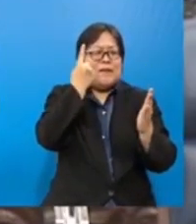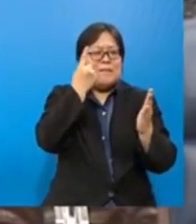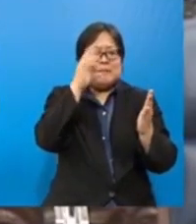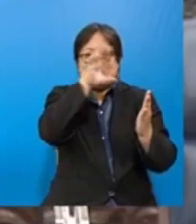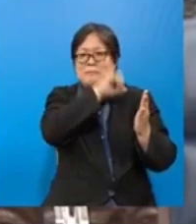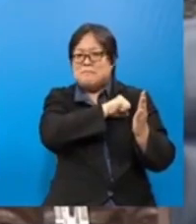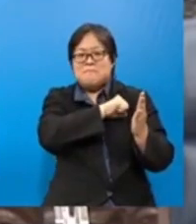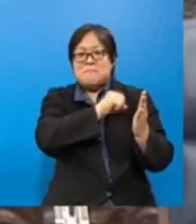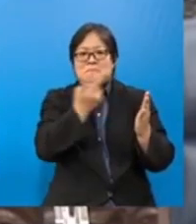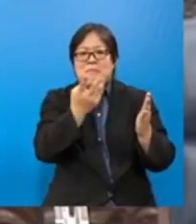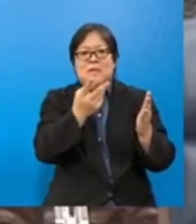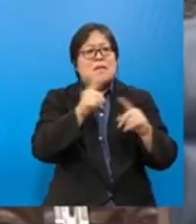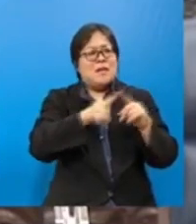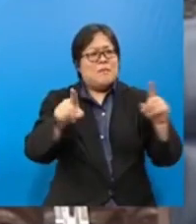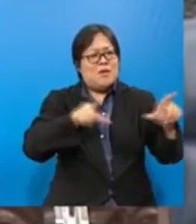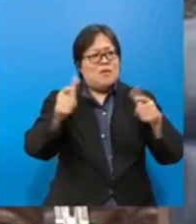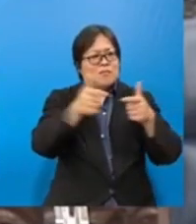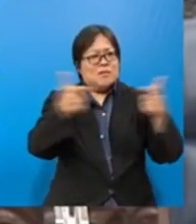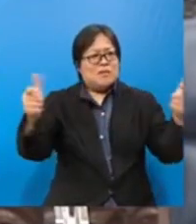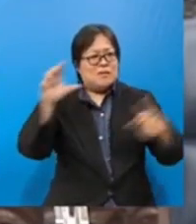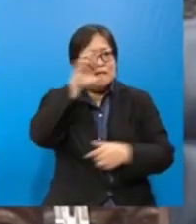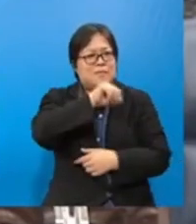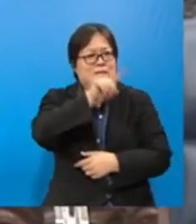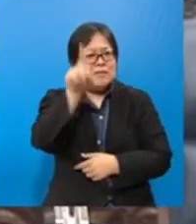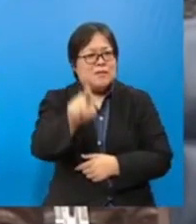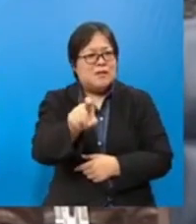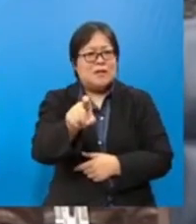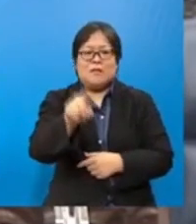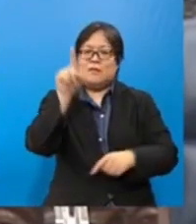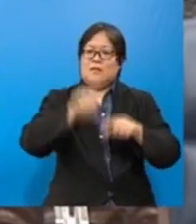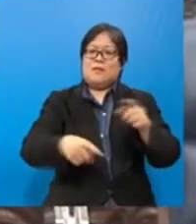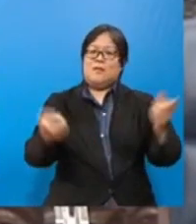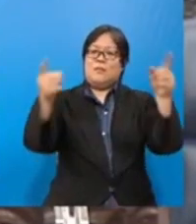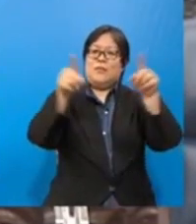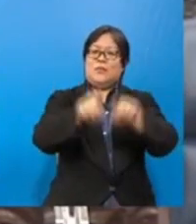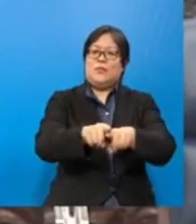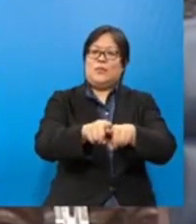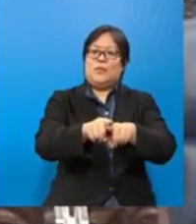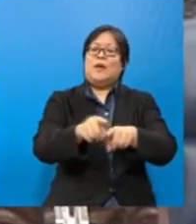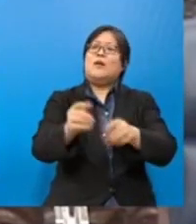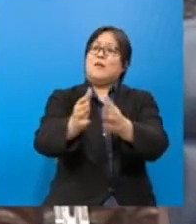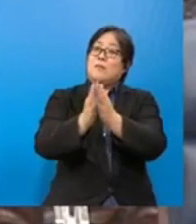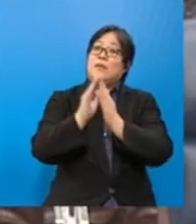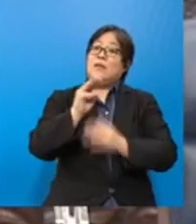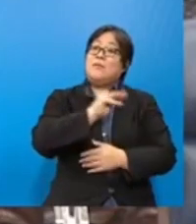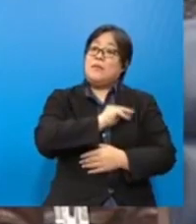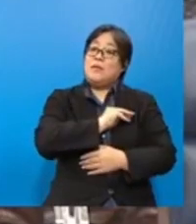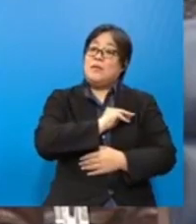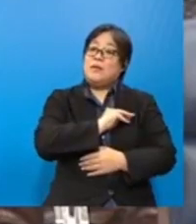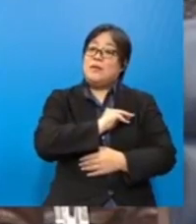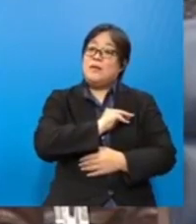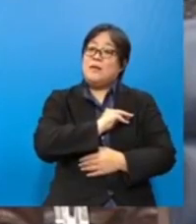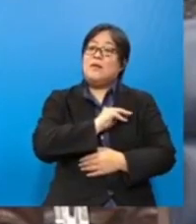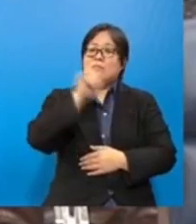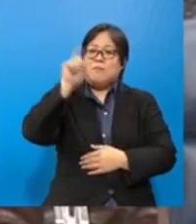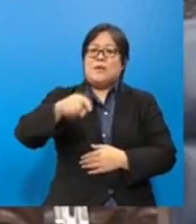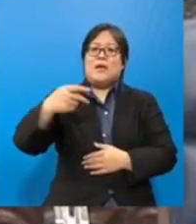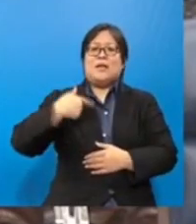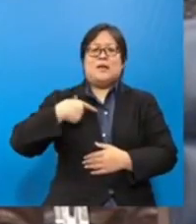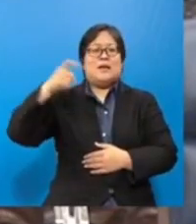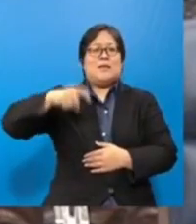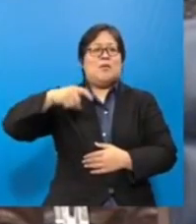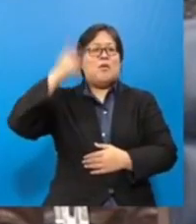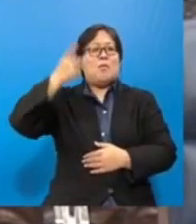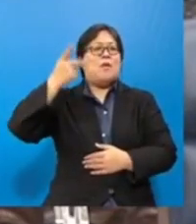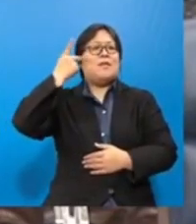dah gak rumit jadi sekali ini tidak boleh diizinkan pelaku dan kita minta menteri ada political will